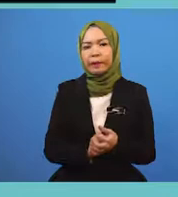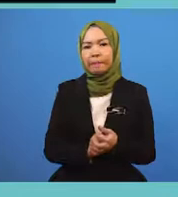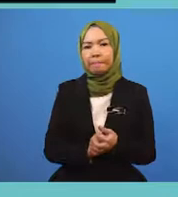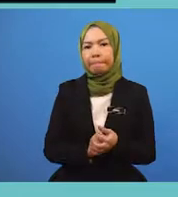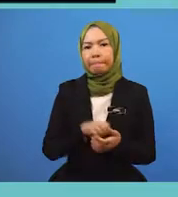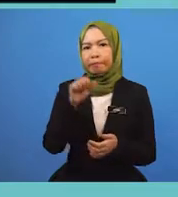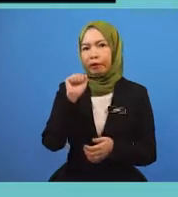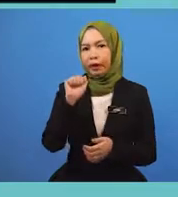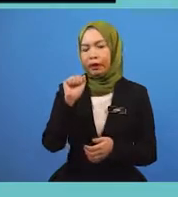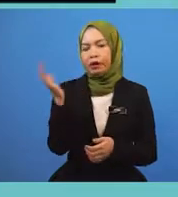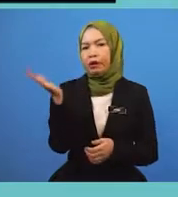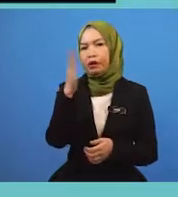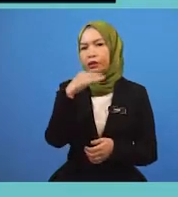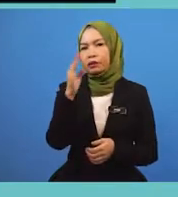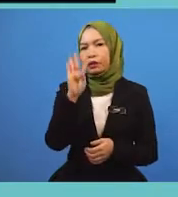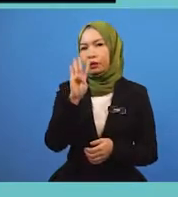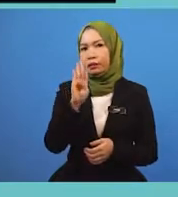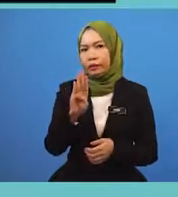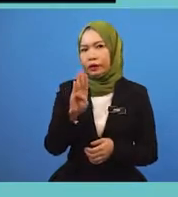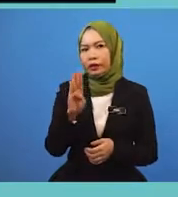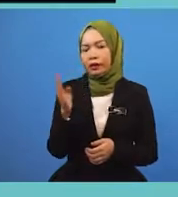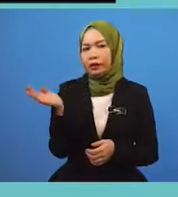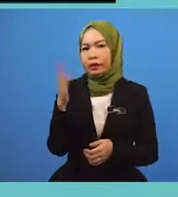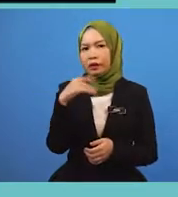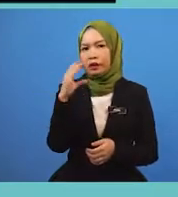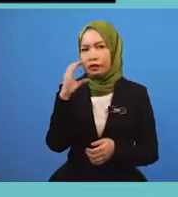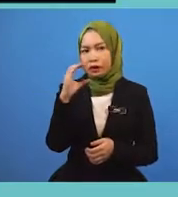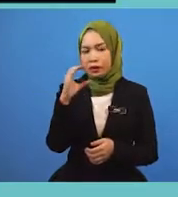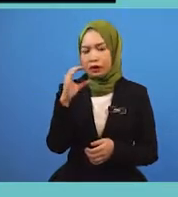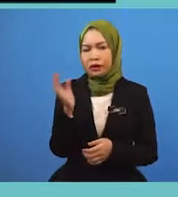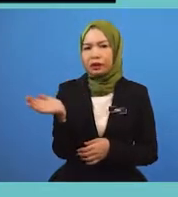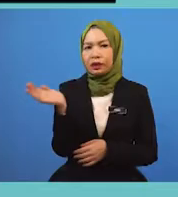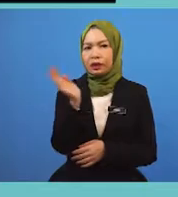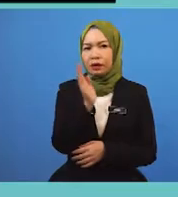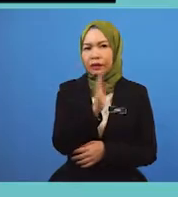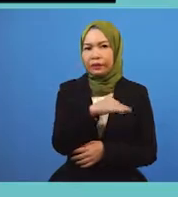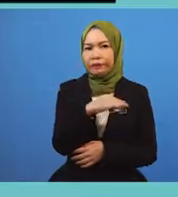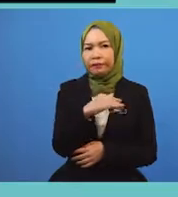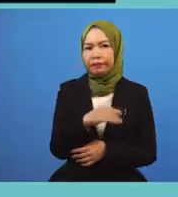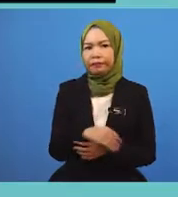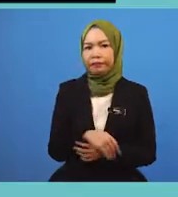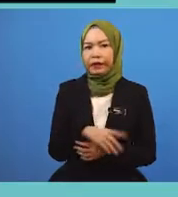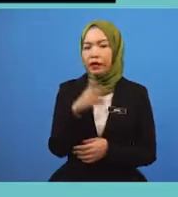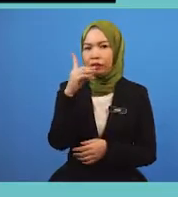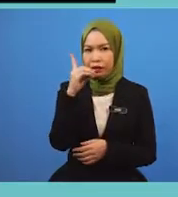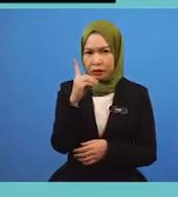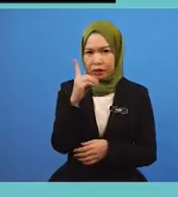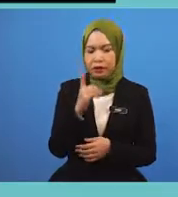B. Asid karbonik. C. Asid sulfurik.